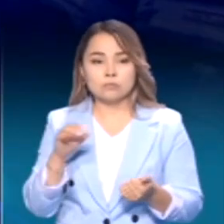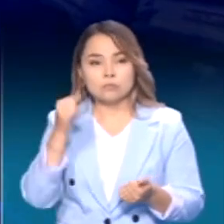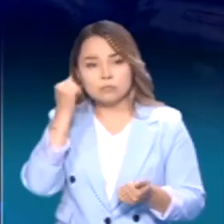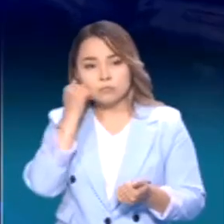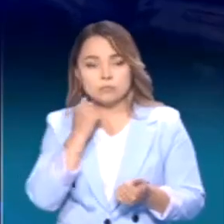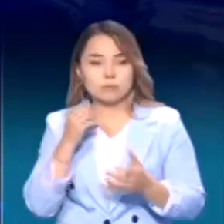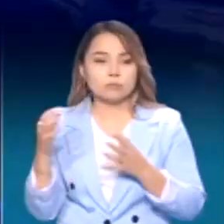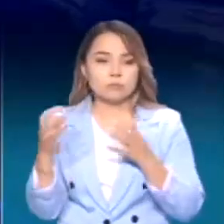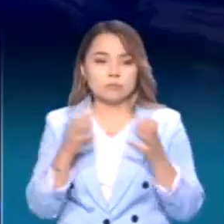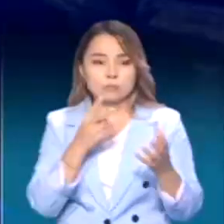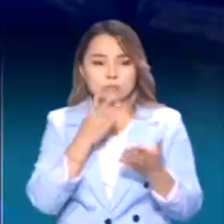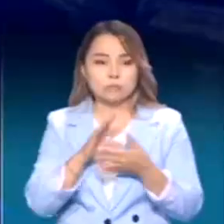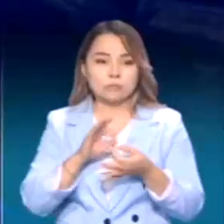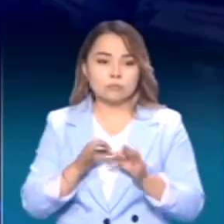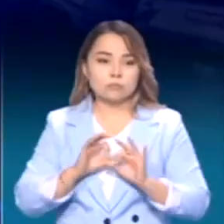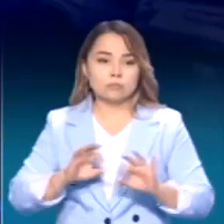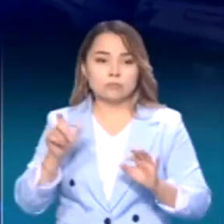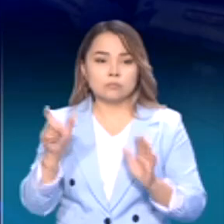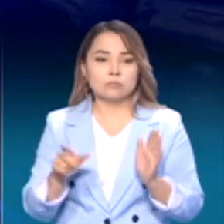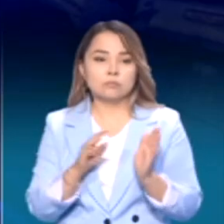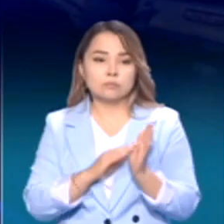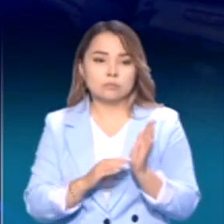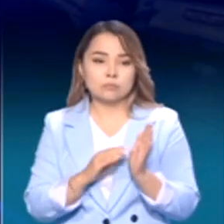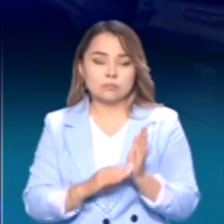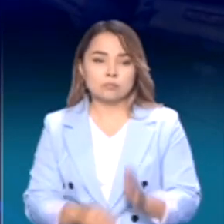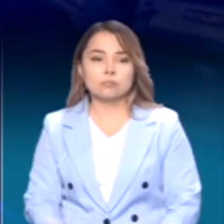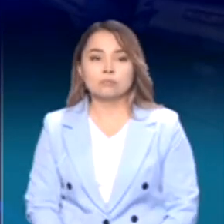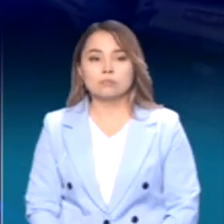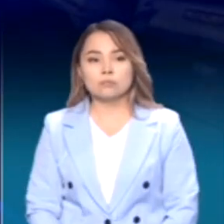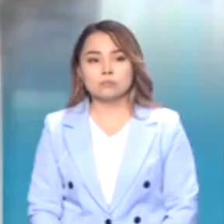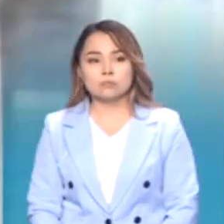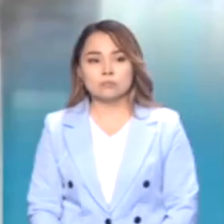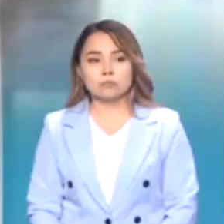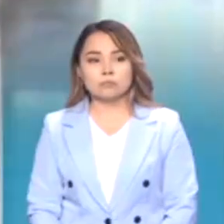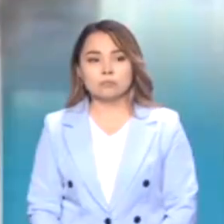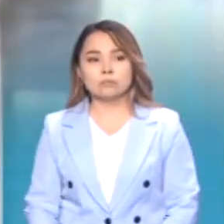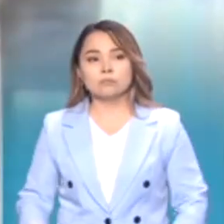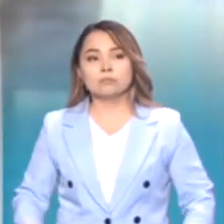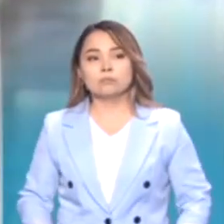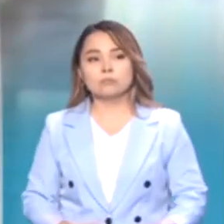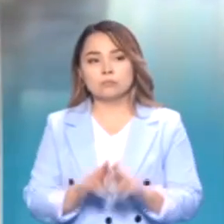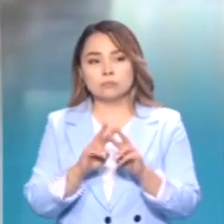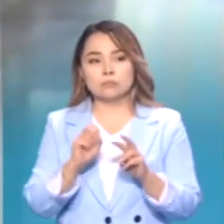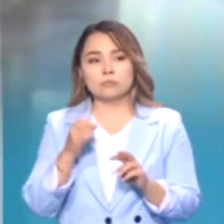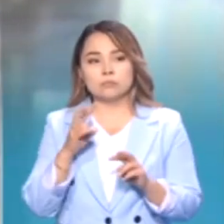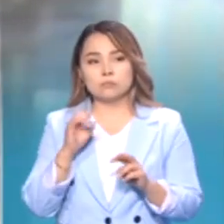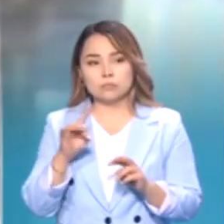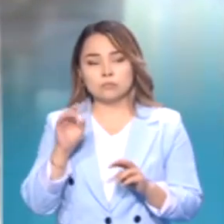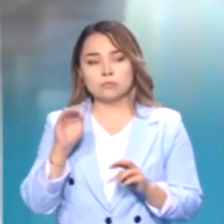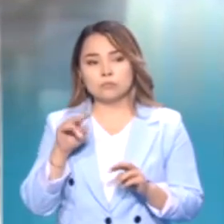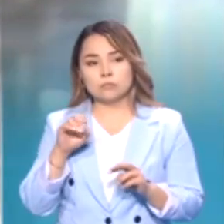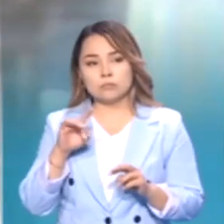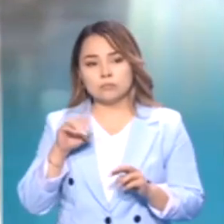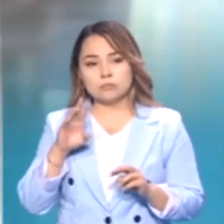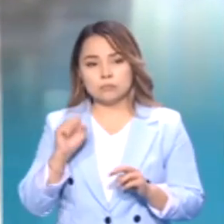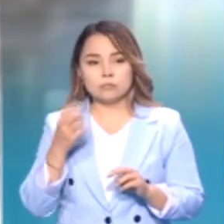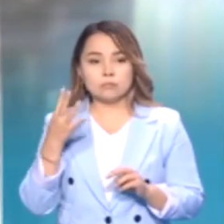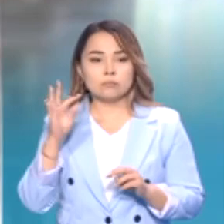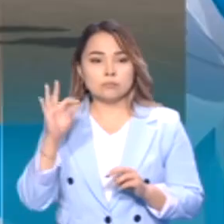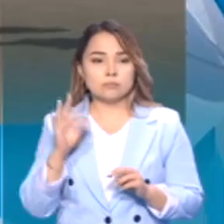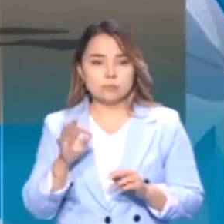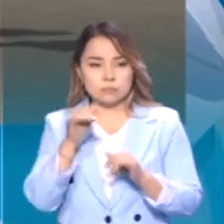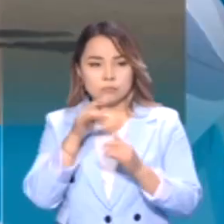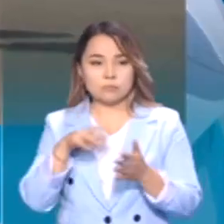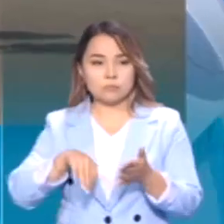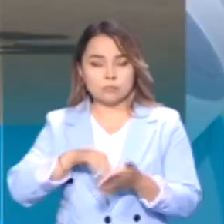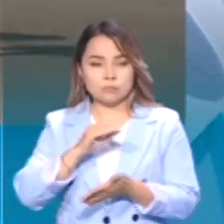тоз-тозы шығыпты. Тақырыпты Самал Қабышева толықтырады. Астаналық Айнұр Жұрабаева 4%-дық автонесиеге қол жеткізе алмай жүргенін